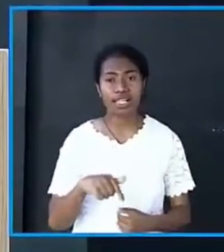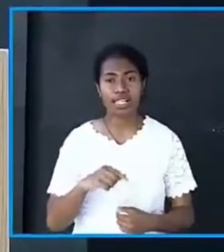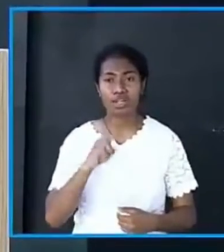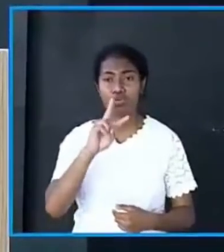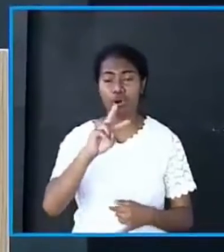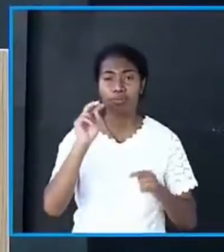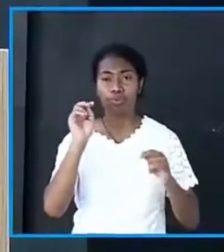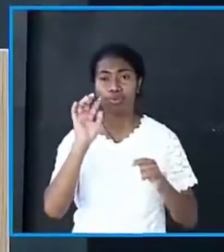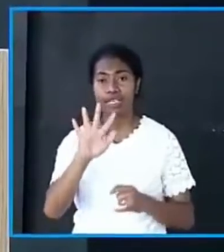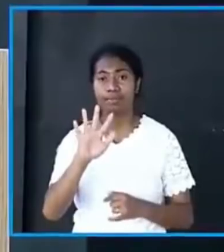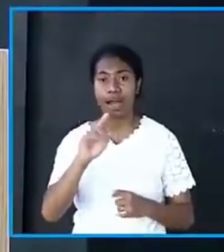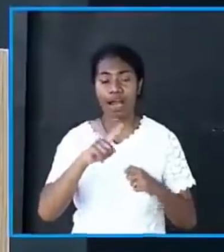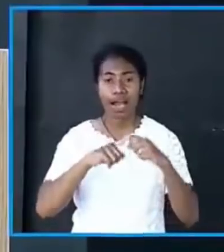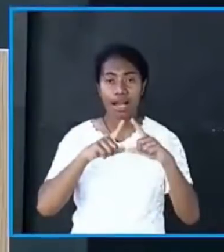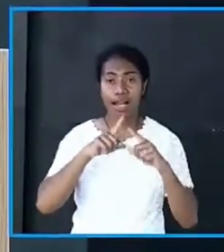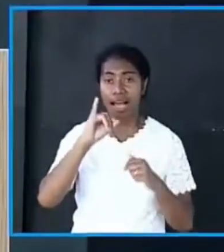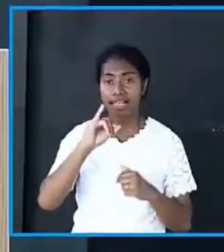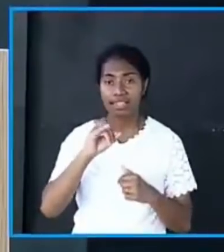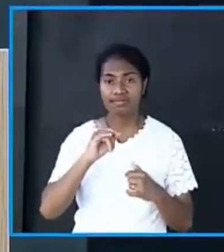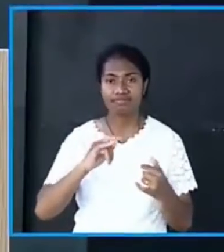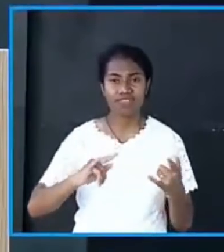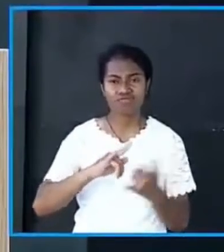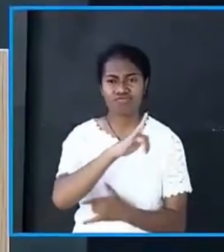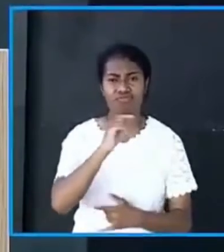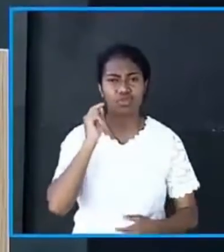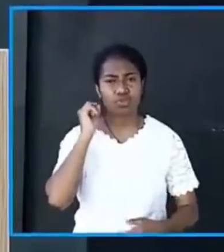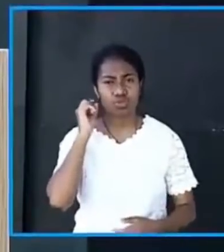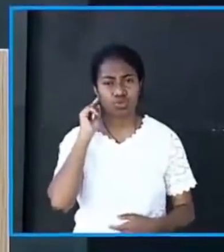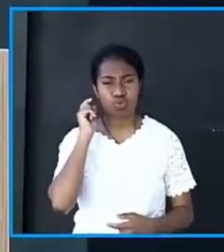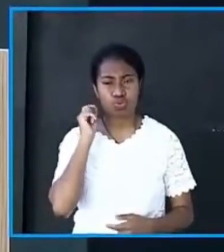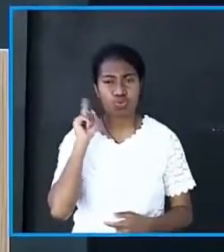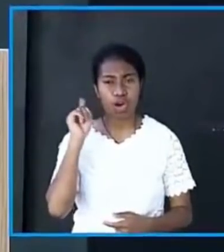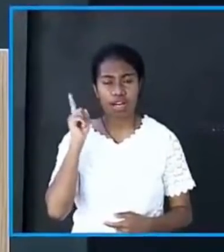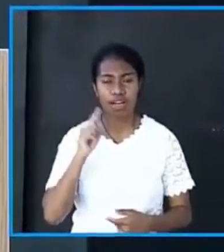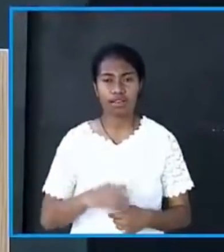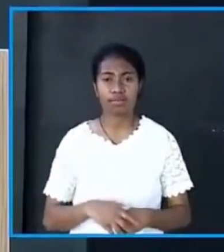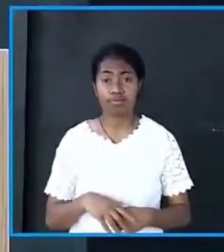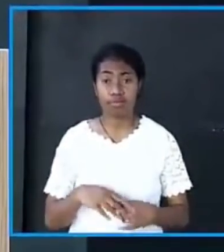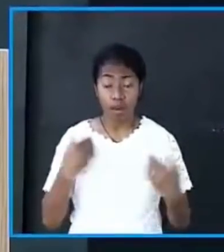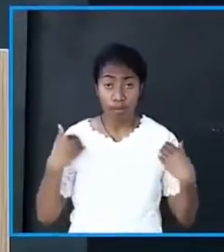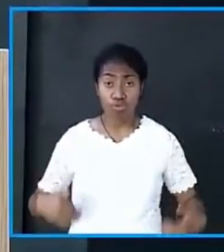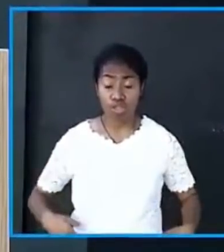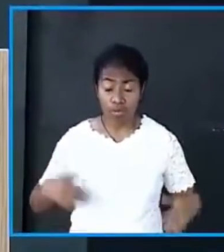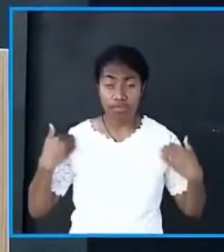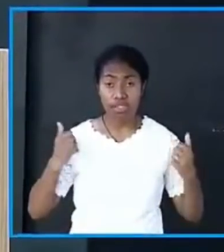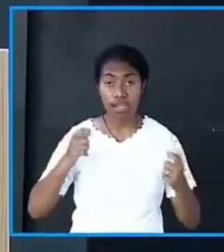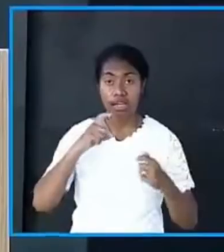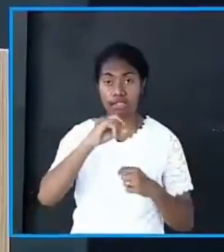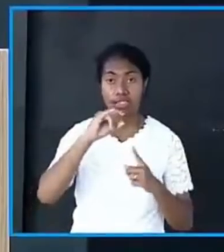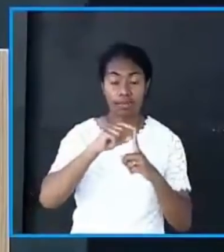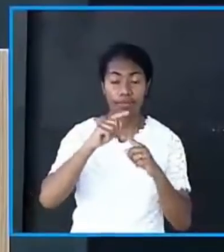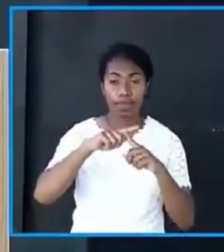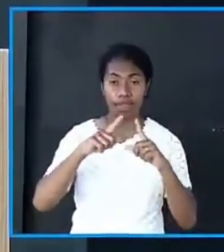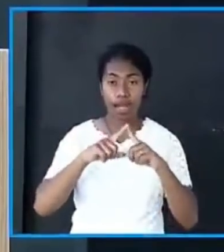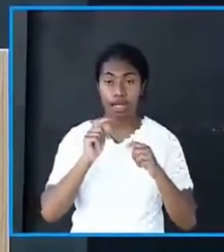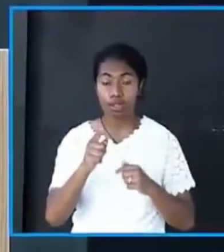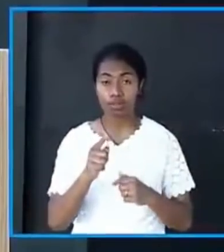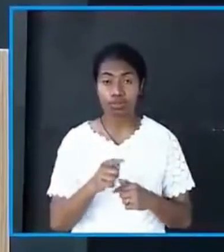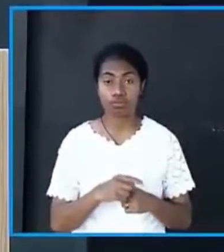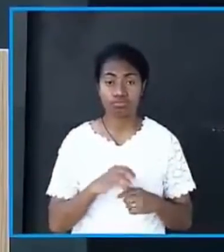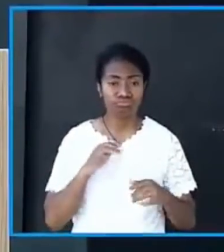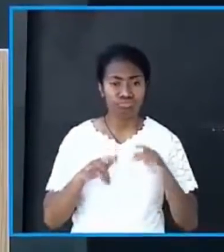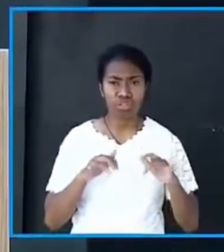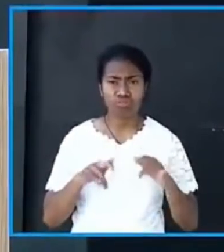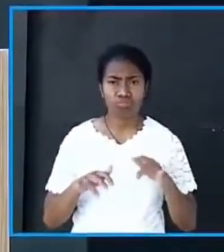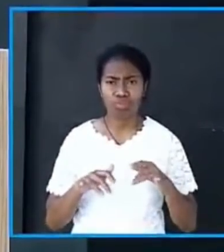25 kali kecepatan suara manusia bisa kita itu teknologi komputer